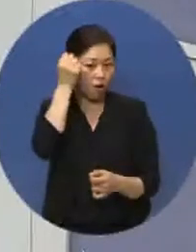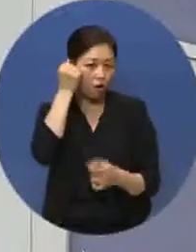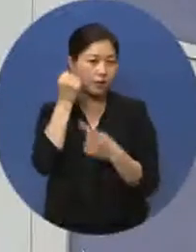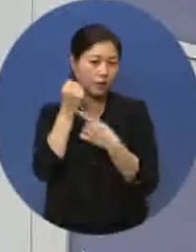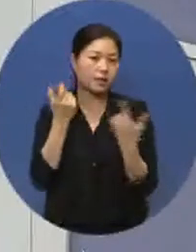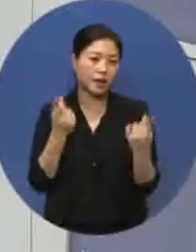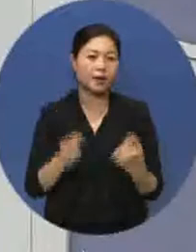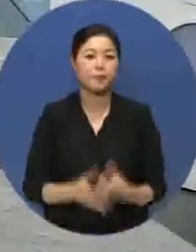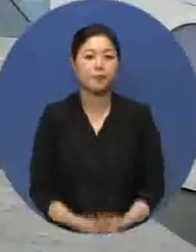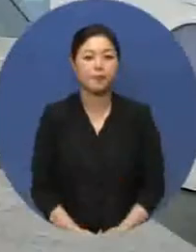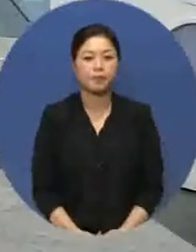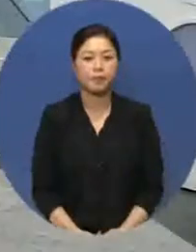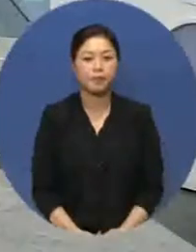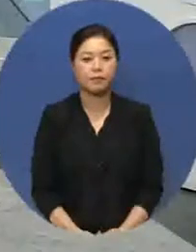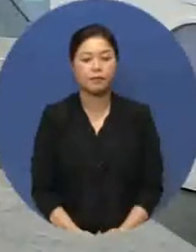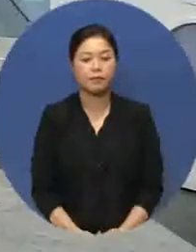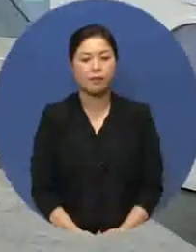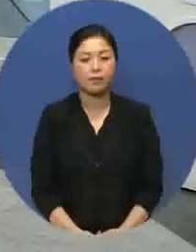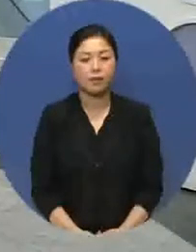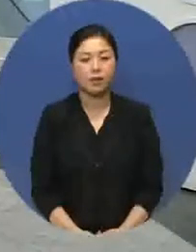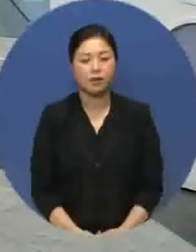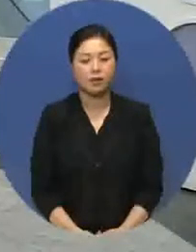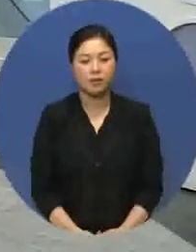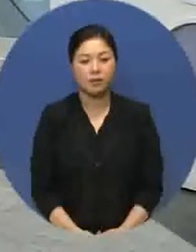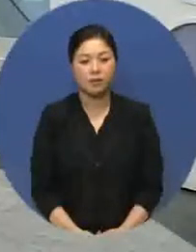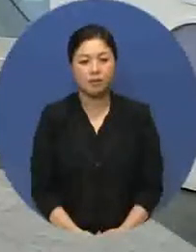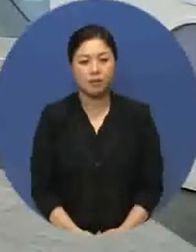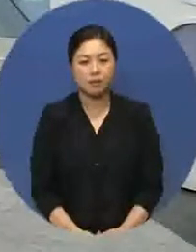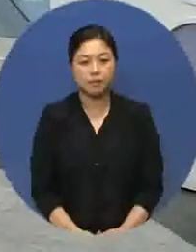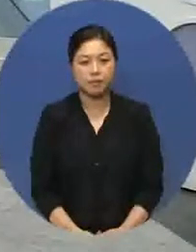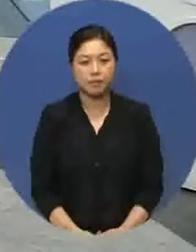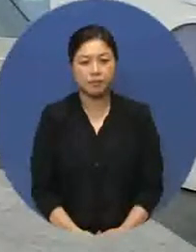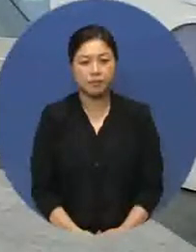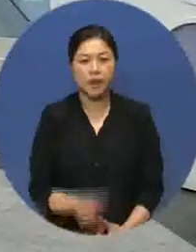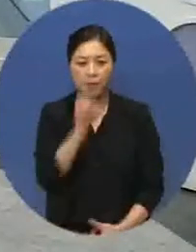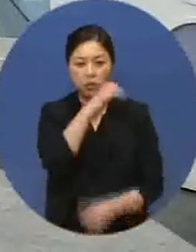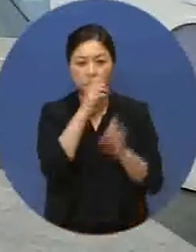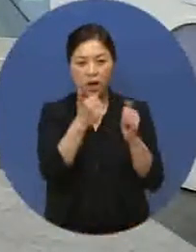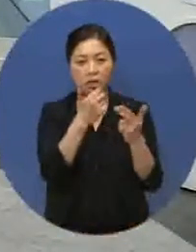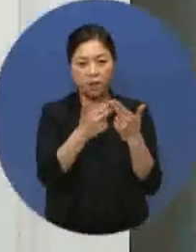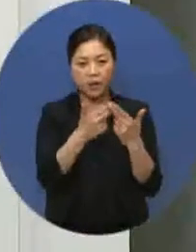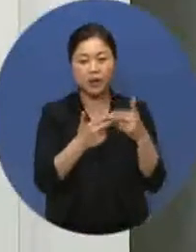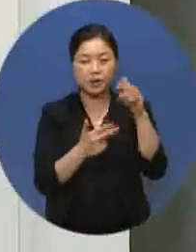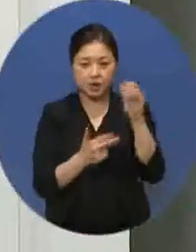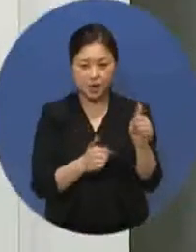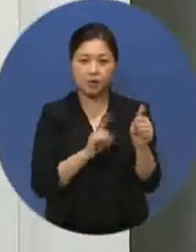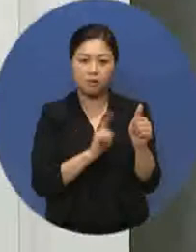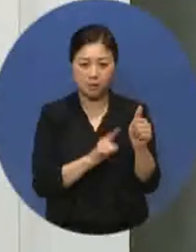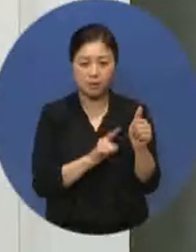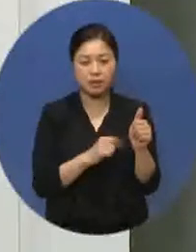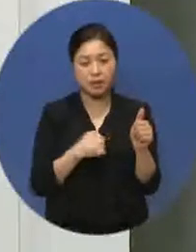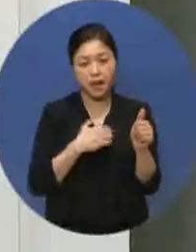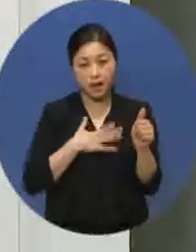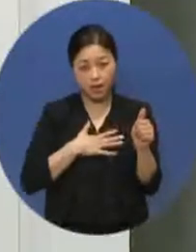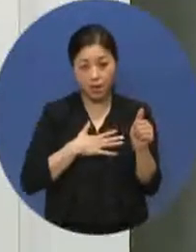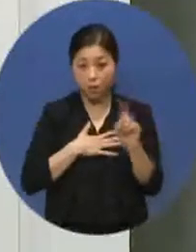사건들이었습니다. 그러시군요. 이 변호사 협회 회장이라는 거이 지금 제가